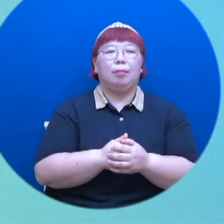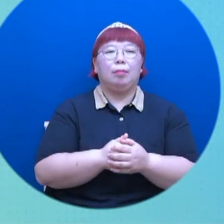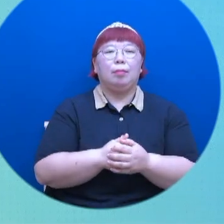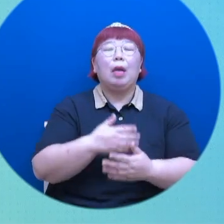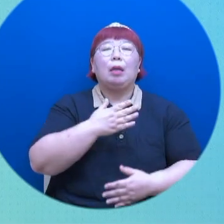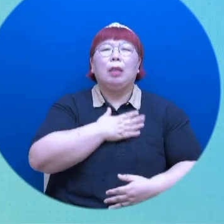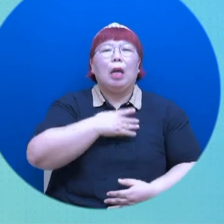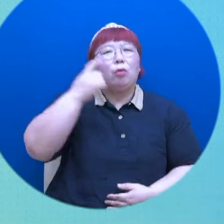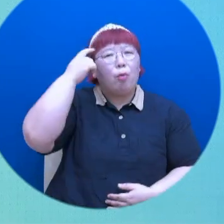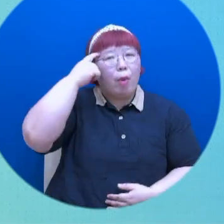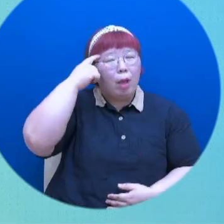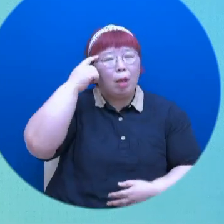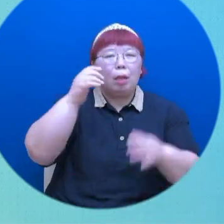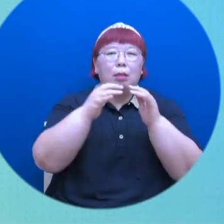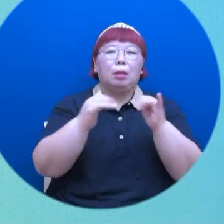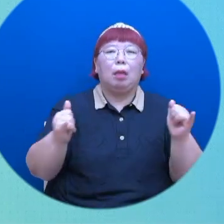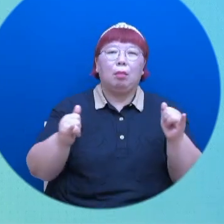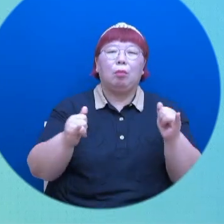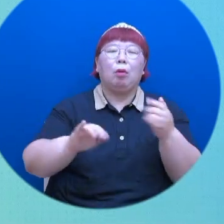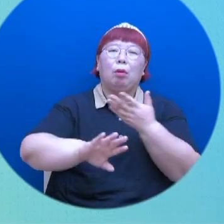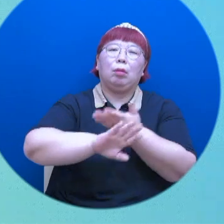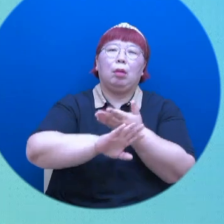나는 왜 사람들과 다를까?